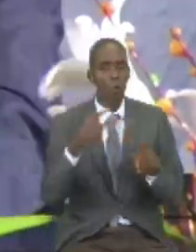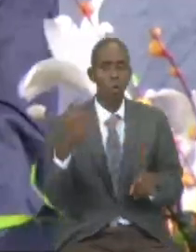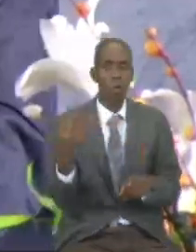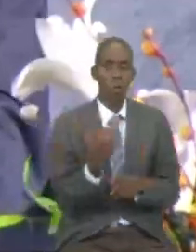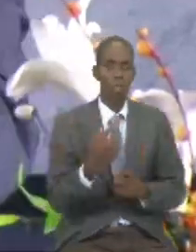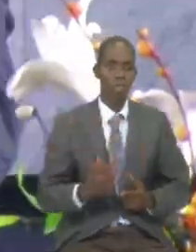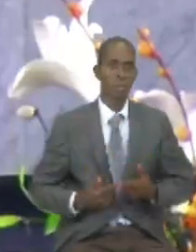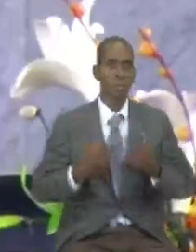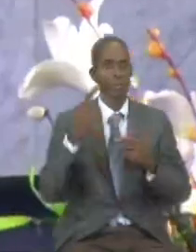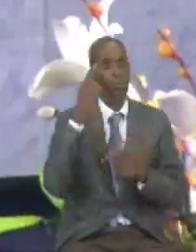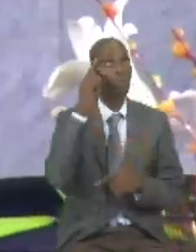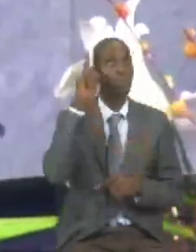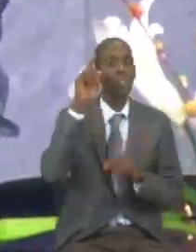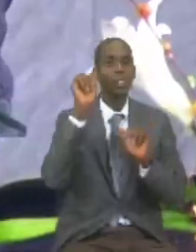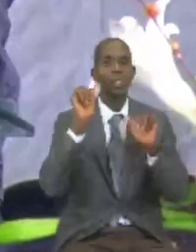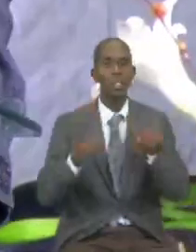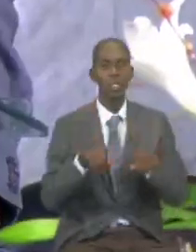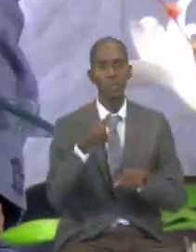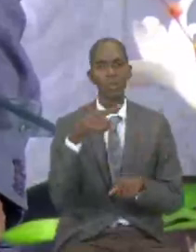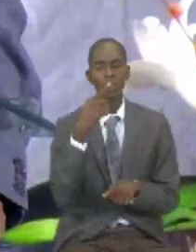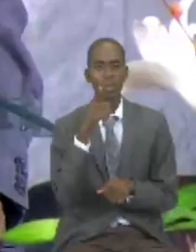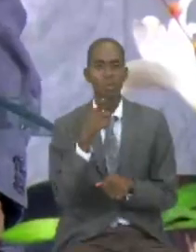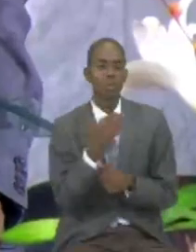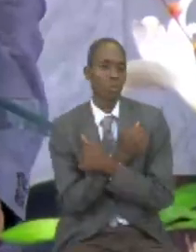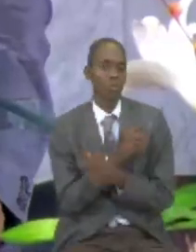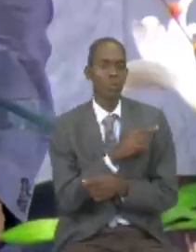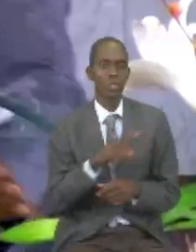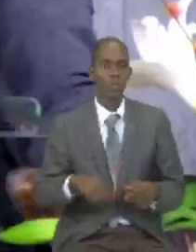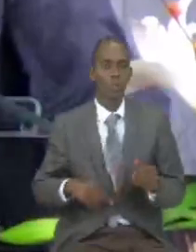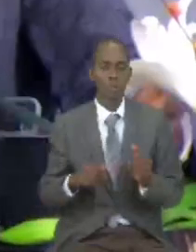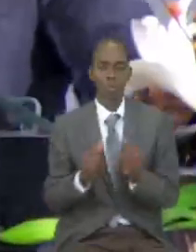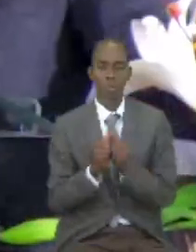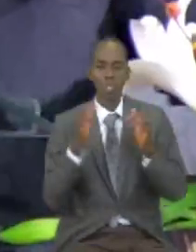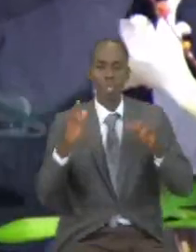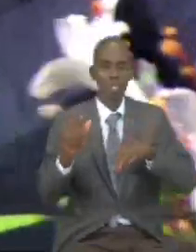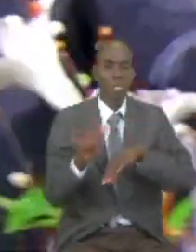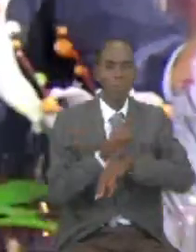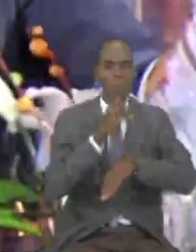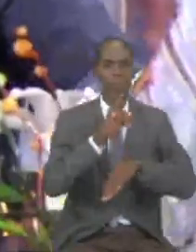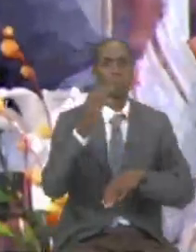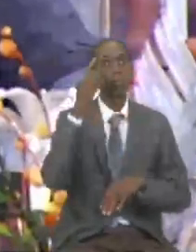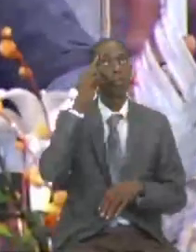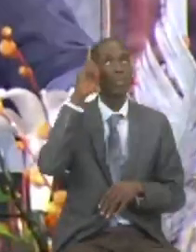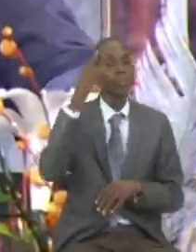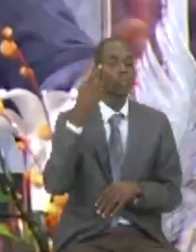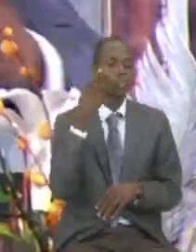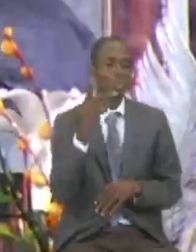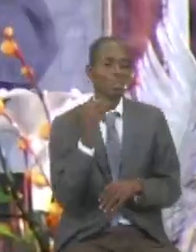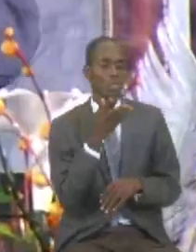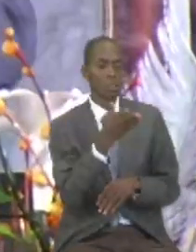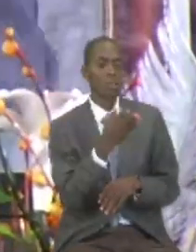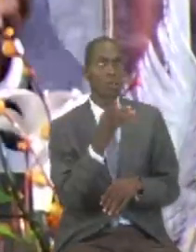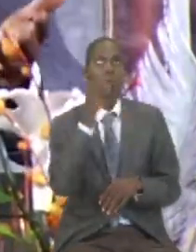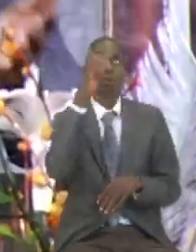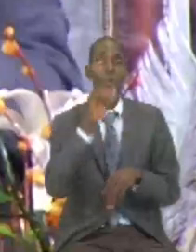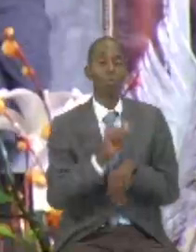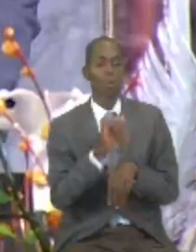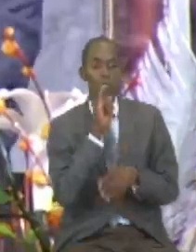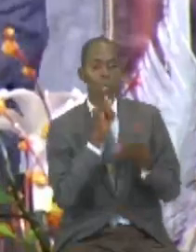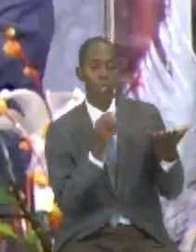le Seigneur, numéro 4. Peux-tu dire que tu aimes le Seigneur, sans œuvrer pour lui, tu vois son œuvre est là à